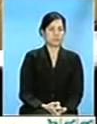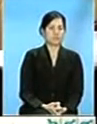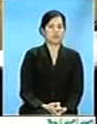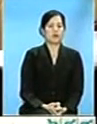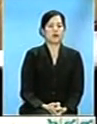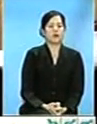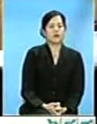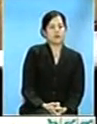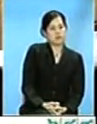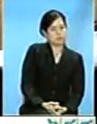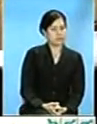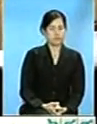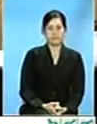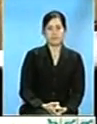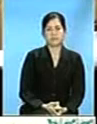เอกนัทพรหมพันธ